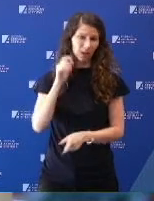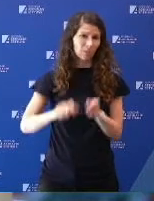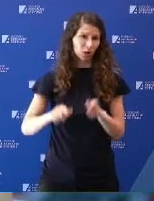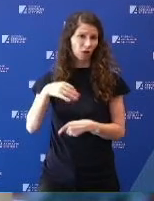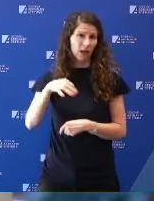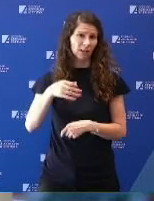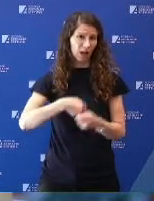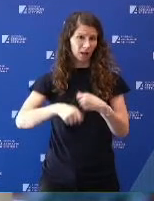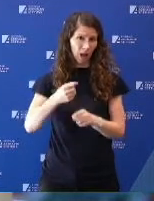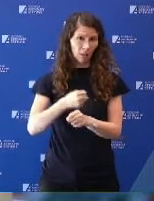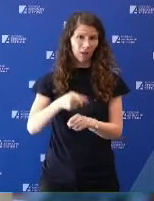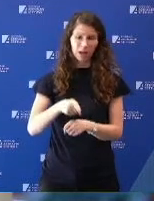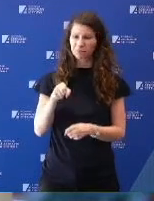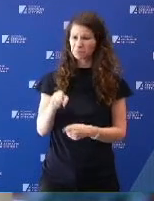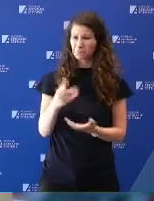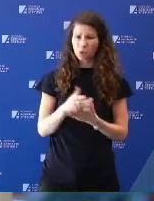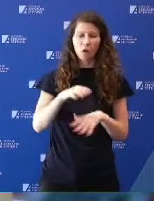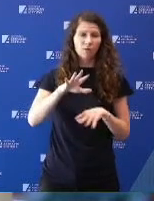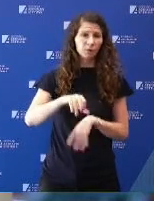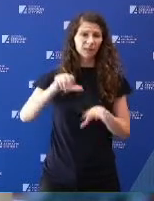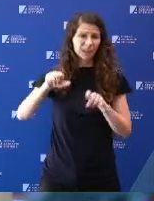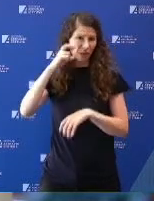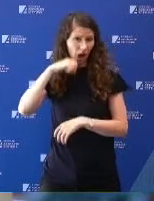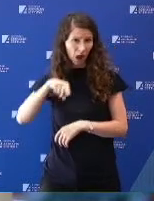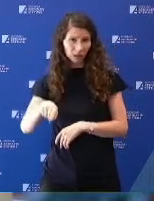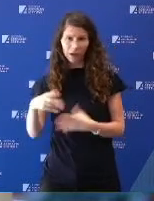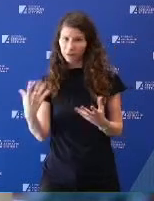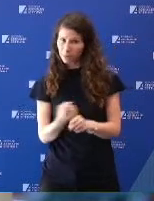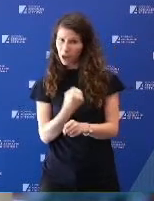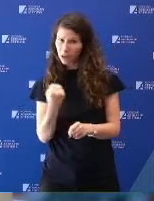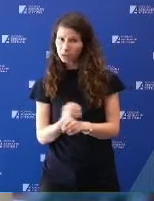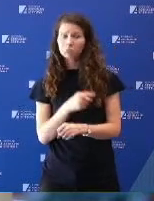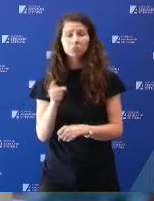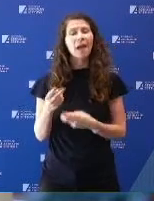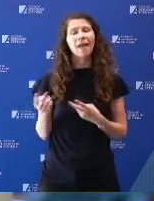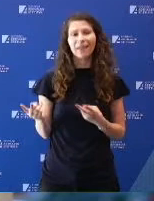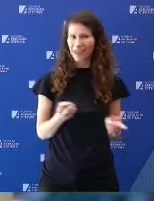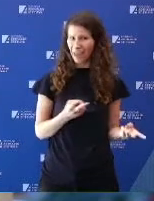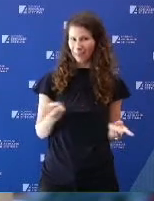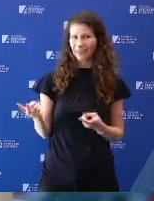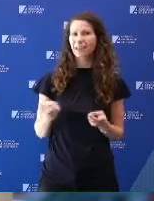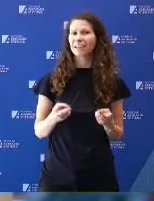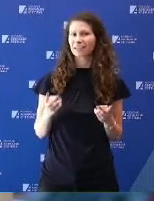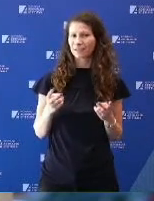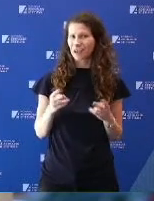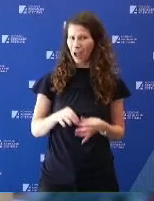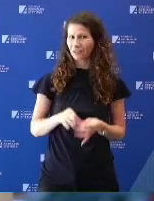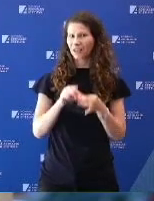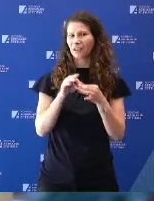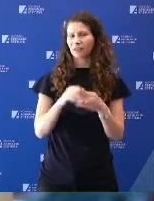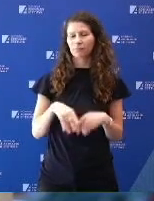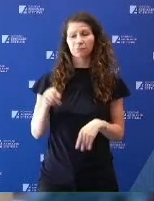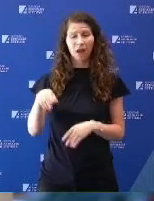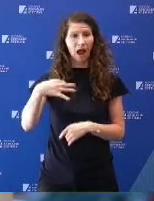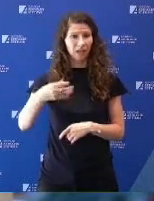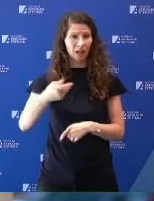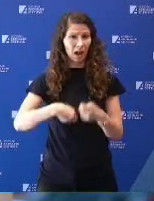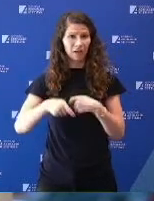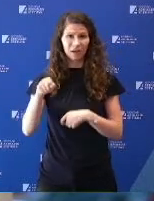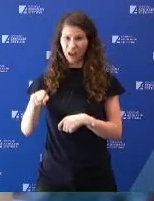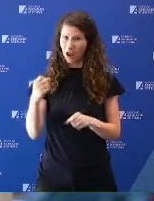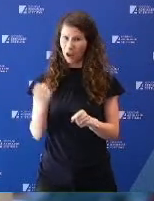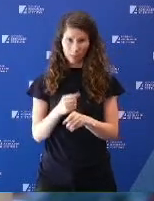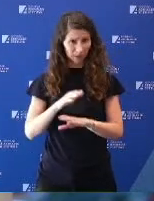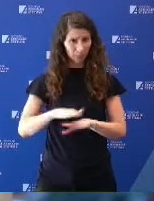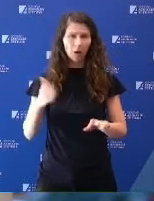oder 60 Jahre alt sind, na, da haben wir einen ähnlichen Ansatz. Wenn sie nicht mehr im Einzelhandel arbeiten, dann